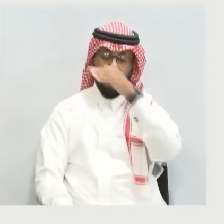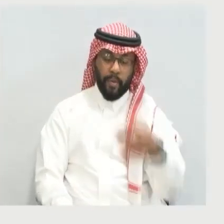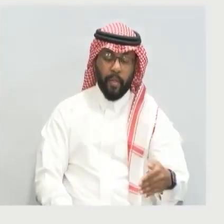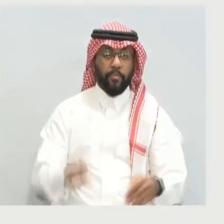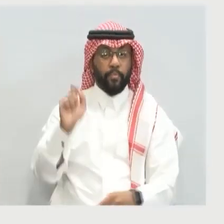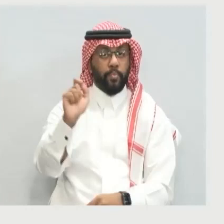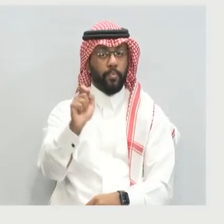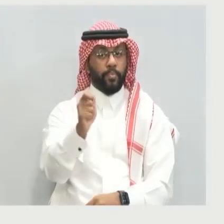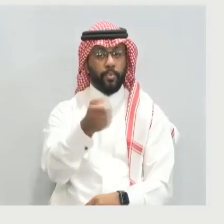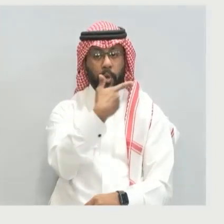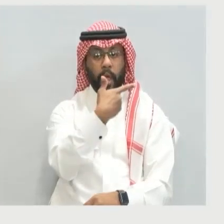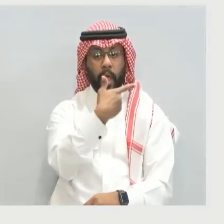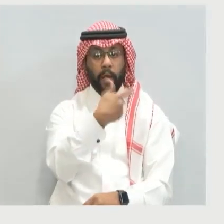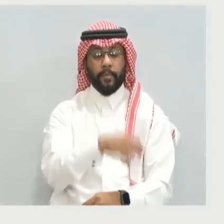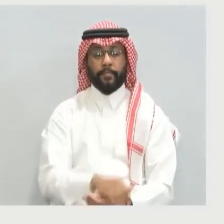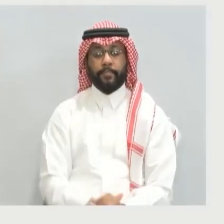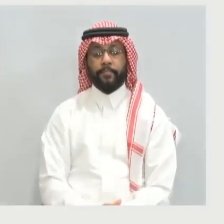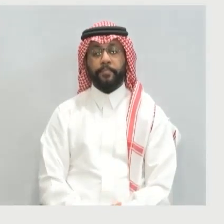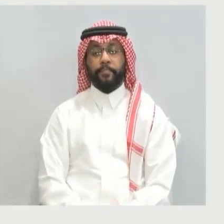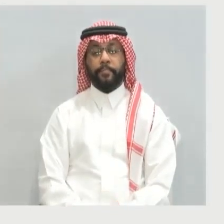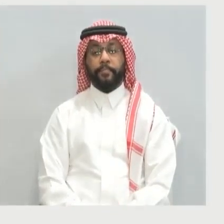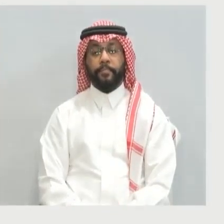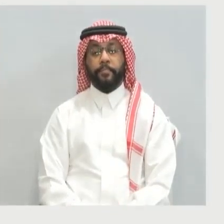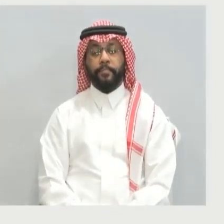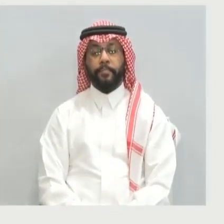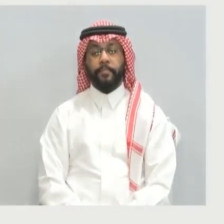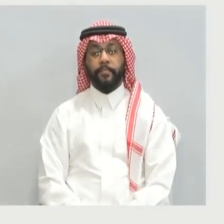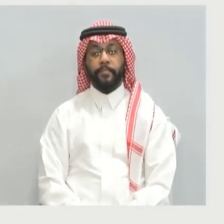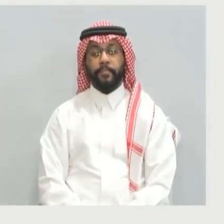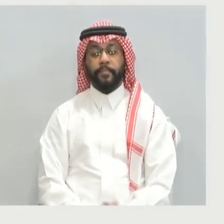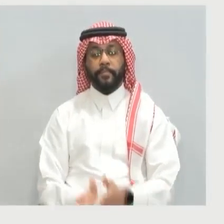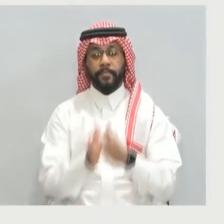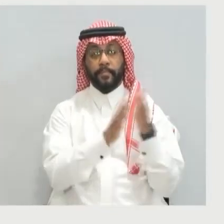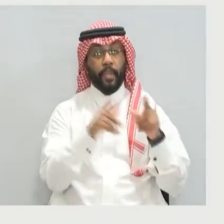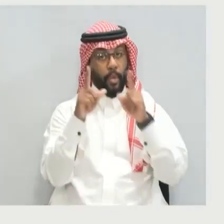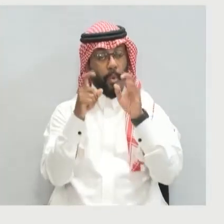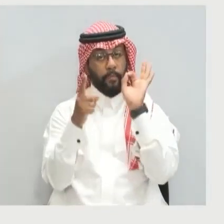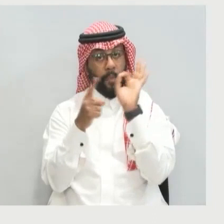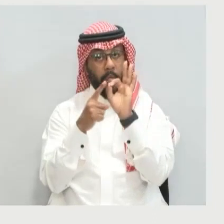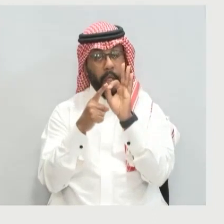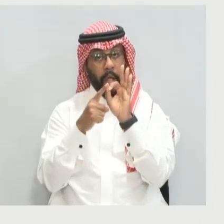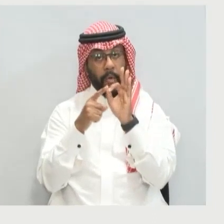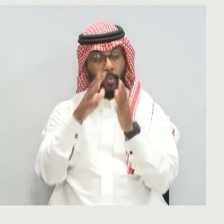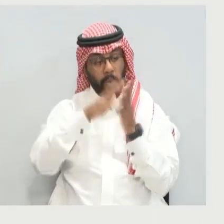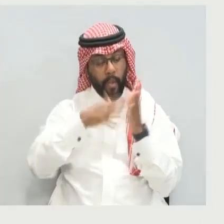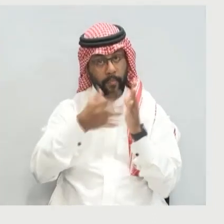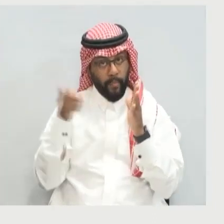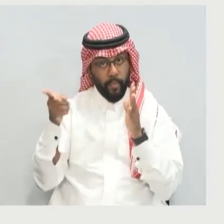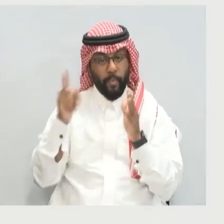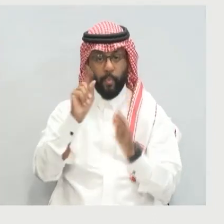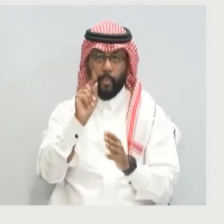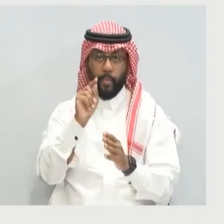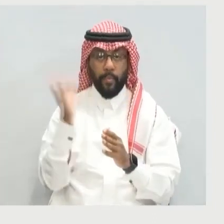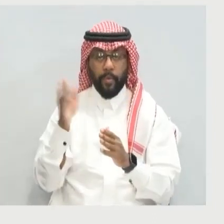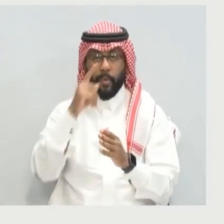التفاعل سريع وسهل جدا يبين هذا الشكل ايضا مخطط الطاقه لتفاعل اول